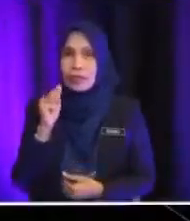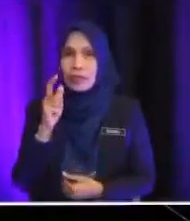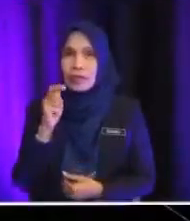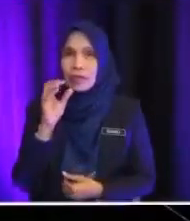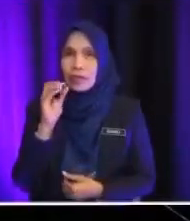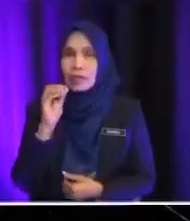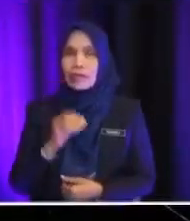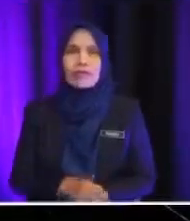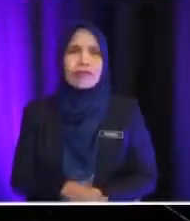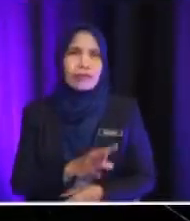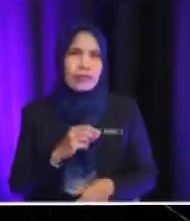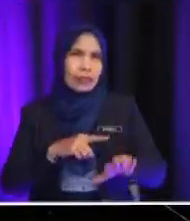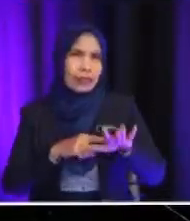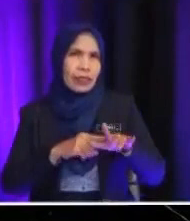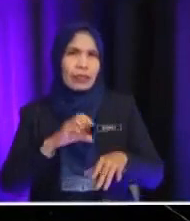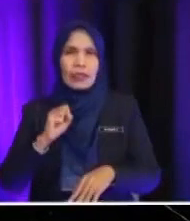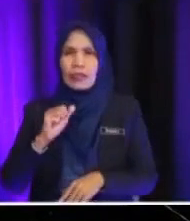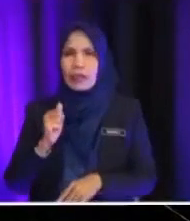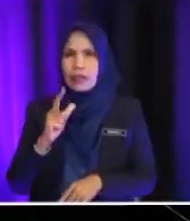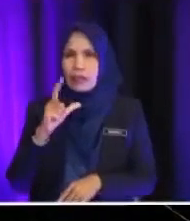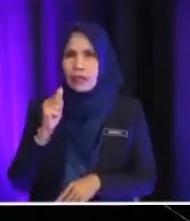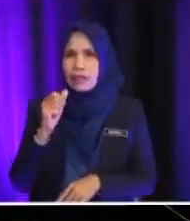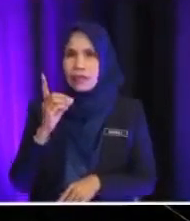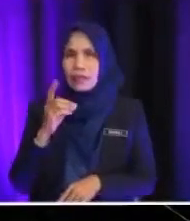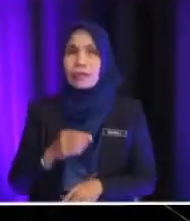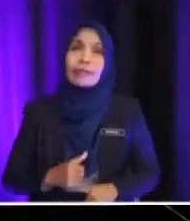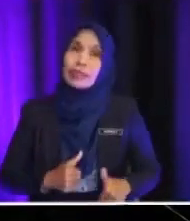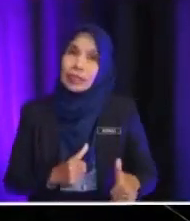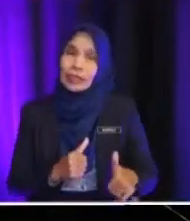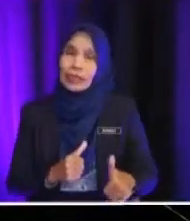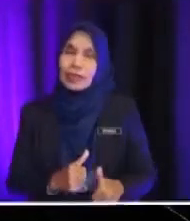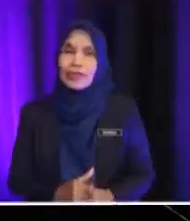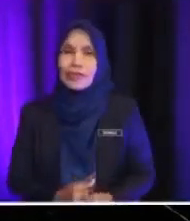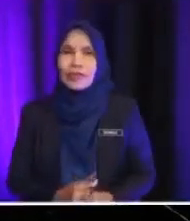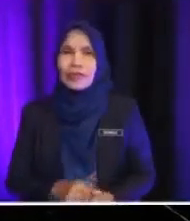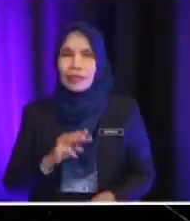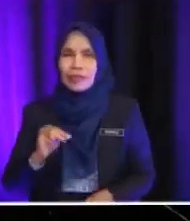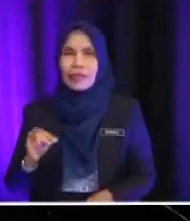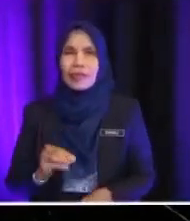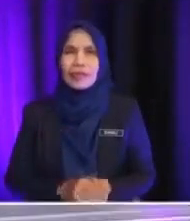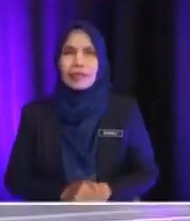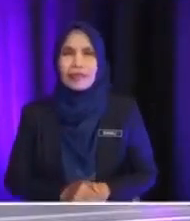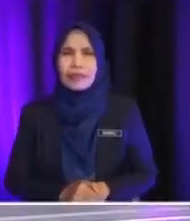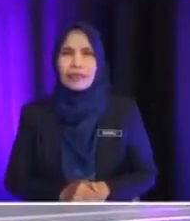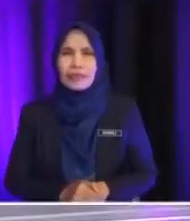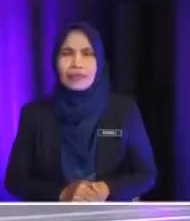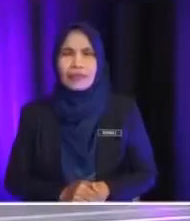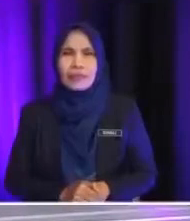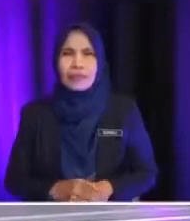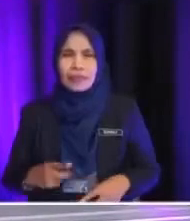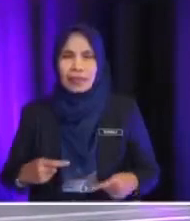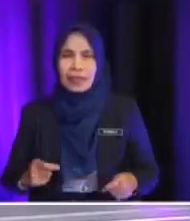Okey. Okey, hiasan ni bergantung kepada murid-murid ya. Sebab teknik menghias dan menghidang ni kita bergantung